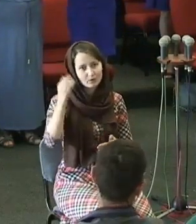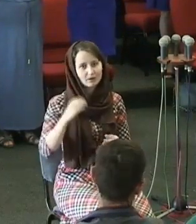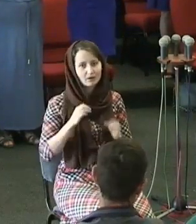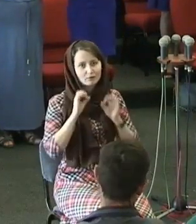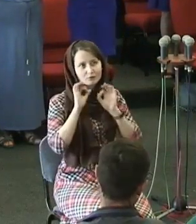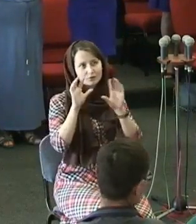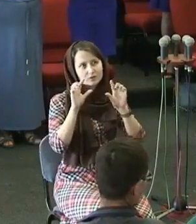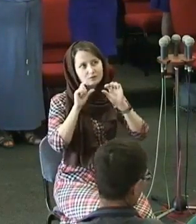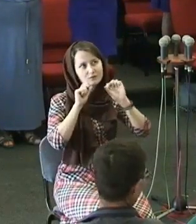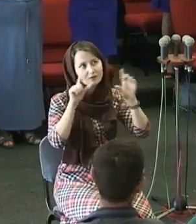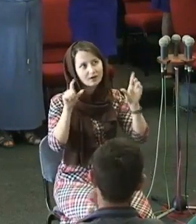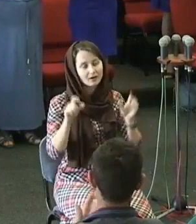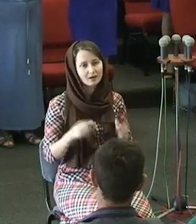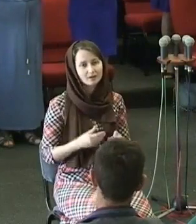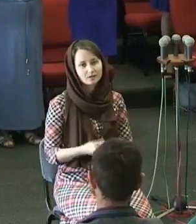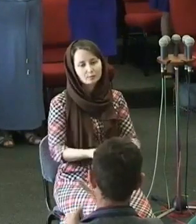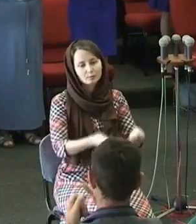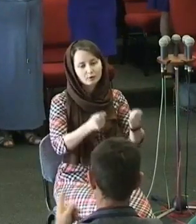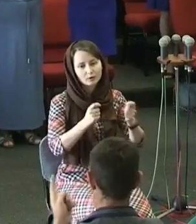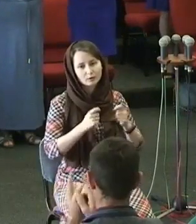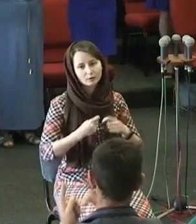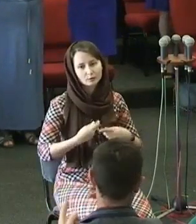взывать, получать